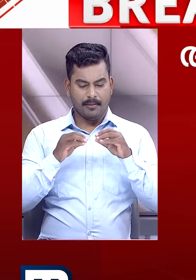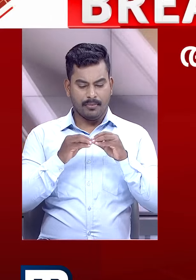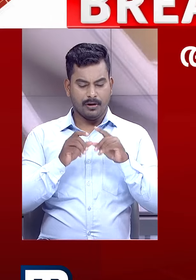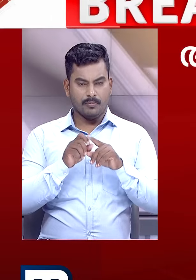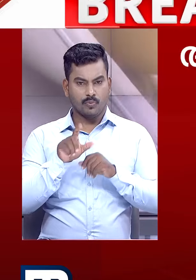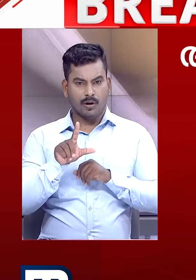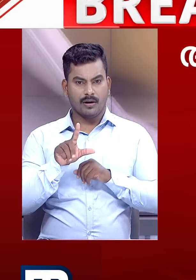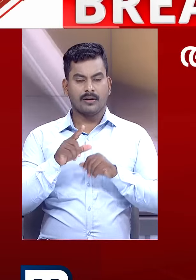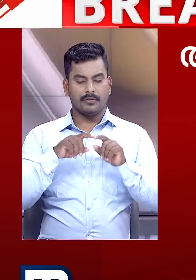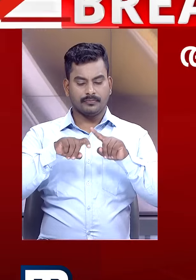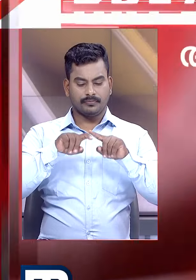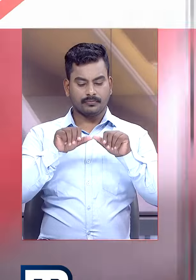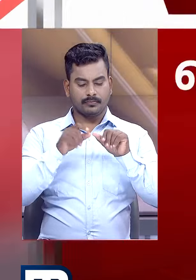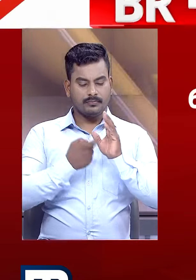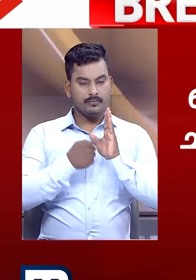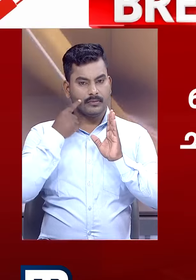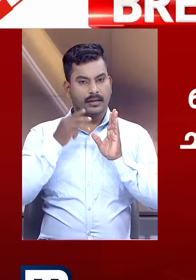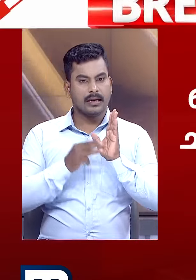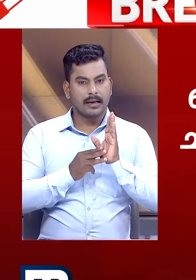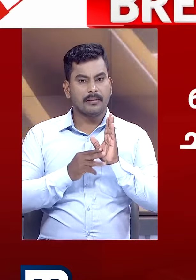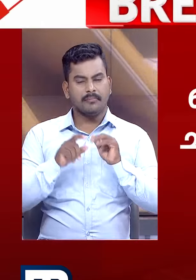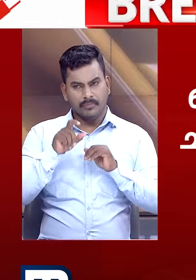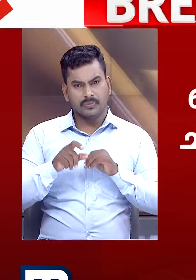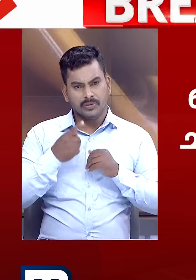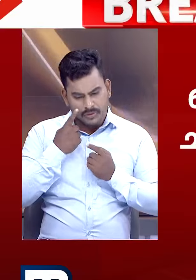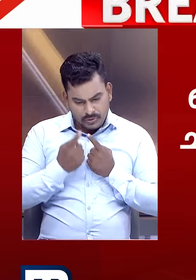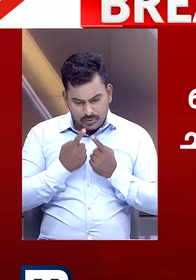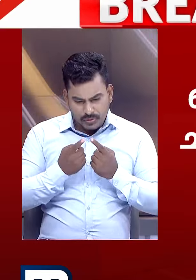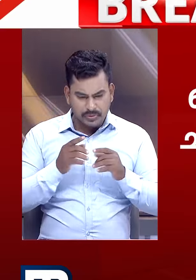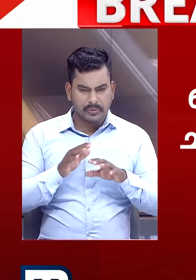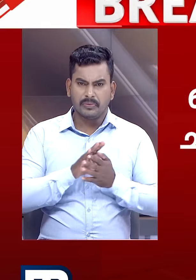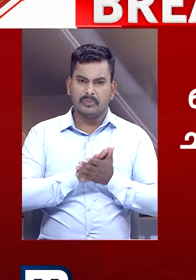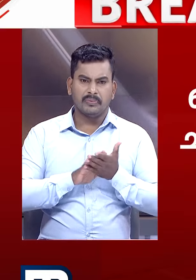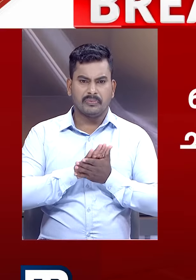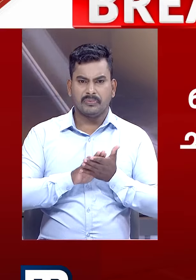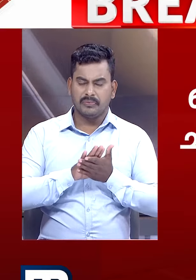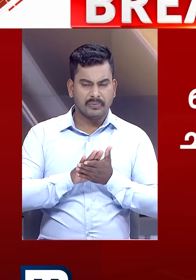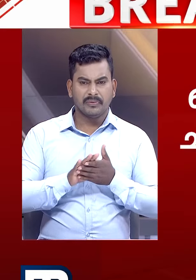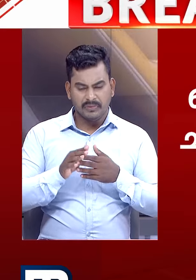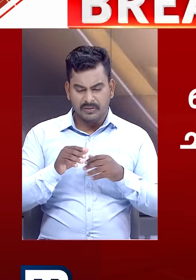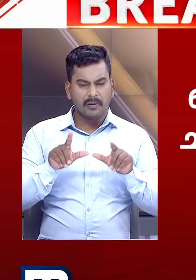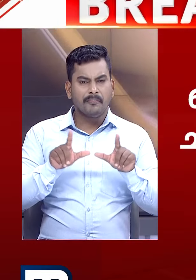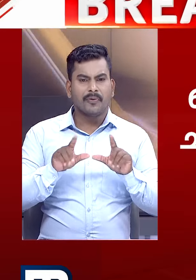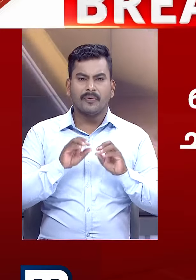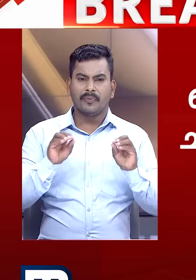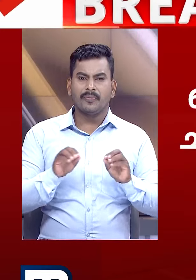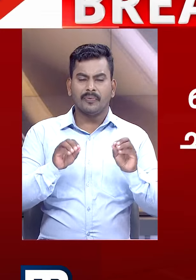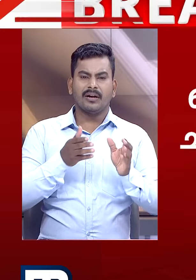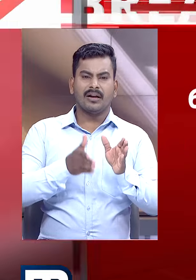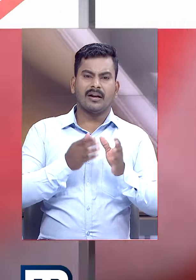അത് പിന്നീട് കോടതികൾക്ക് മുന്നിലേക്ക് പ്രോസിക്യൂഷൻ സ്ഥാപിച്ചെടുക്കാൻ കഴിയാതെ പോകുമ്പോൾ ഉണ്ടാകുന്ന നടപടിക്രമങ്ങൾ, ഇവിടെ എന്താണ്